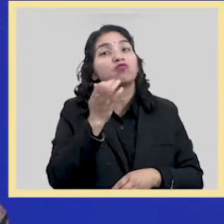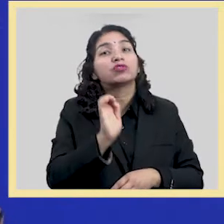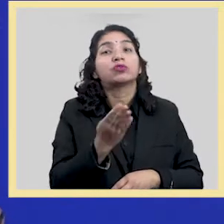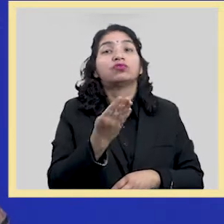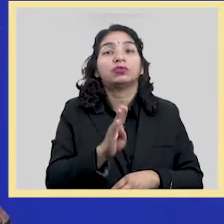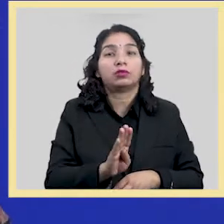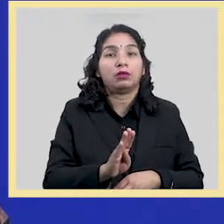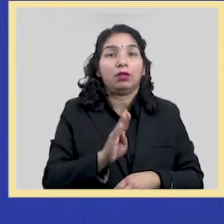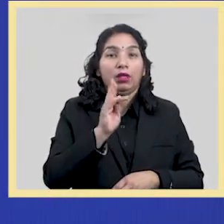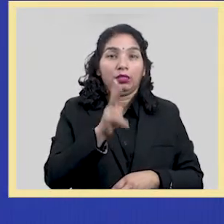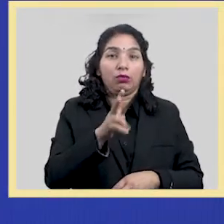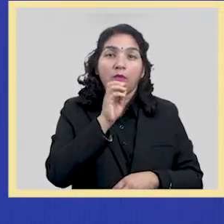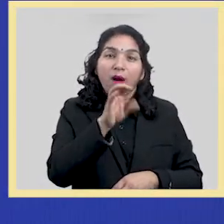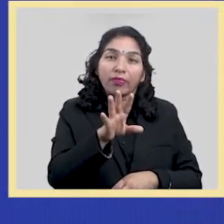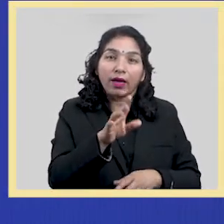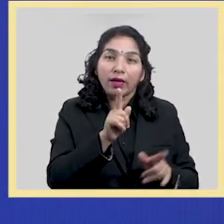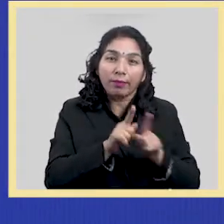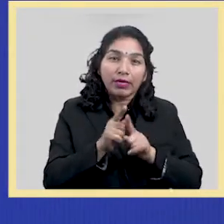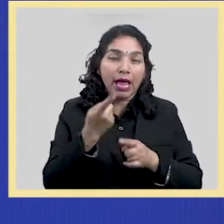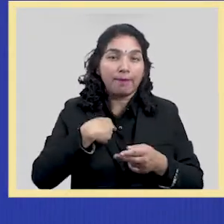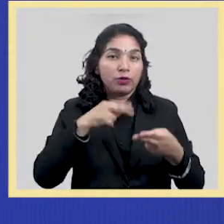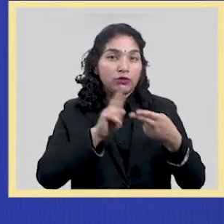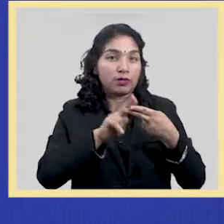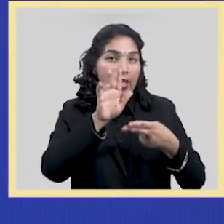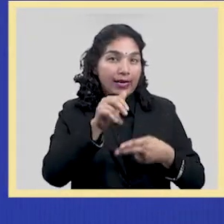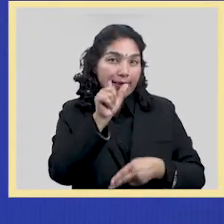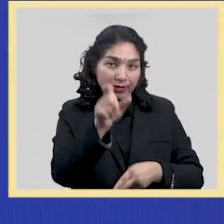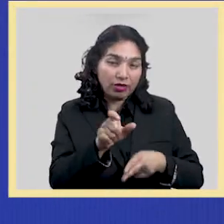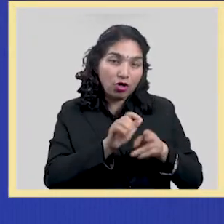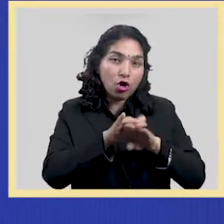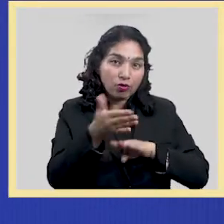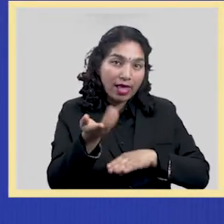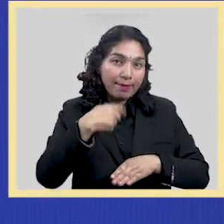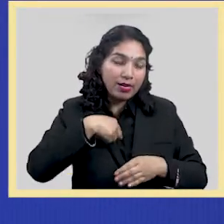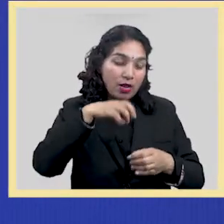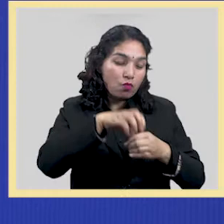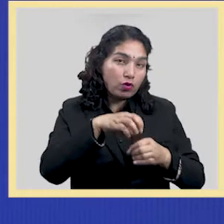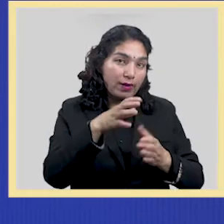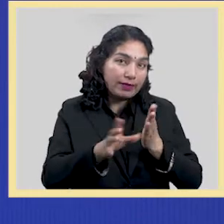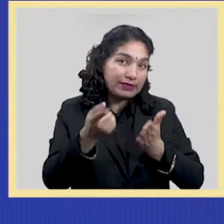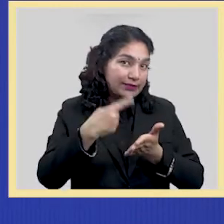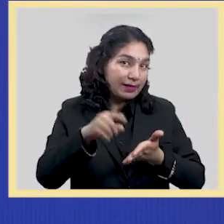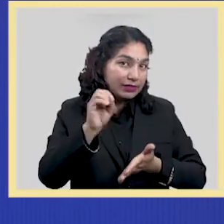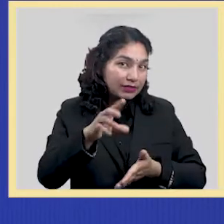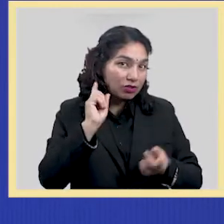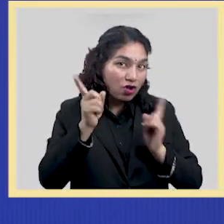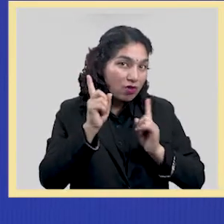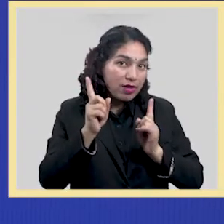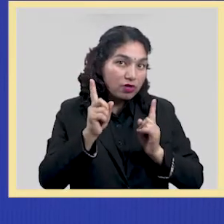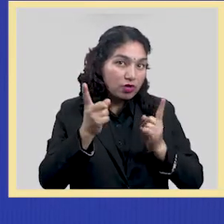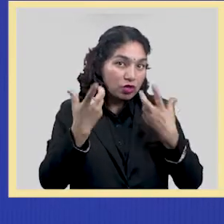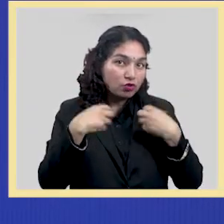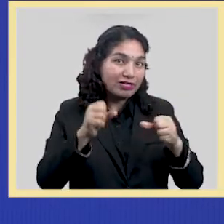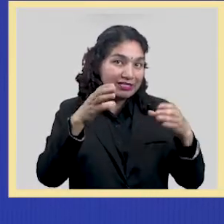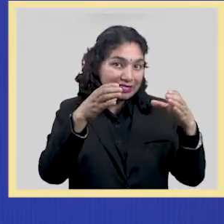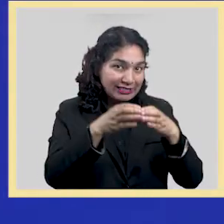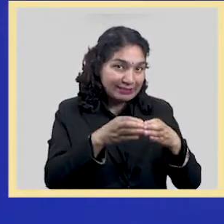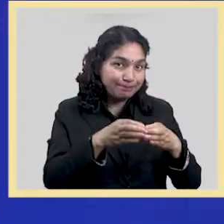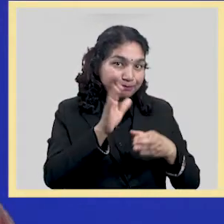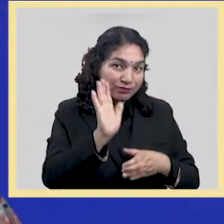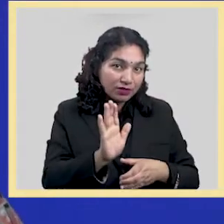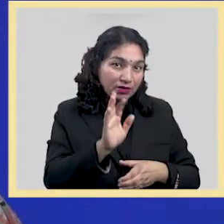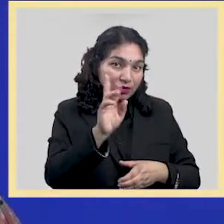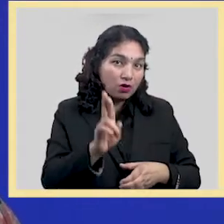तर त्यो भन्दै गर्दा पनि हाम्रो सम्पर्कमा आएका व्यक्तिहरूको लागि चाहिँ हामीले ओडाबाट सिफारिस गर्छौँ, नगरपालिकामा स्वास्थ्यको एउटा त्यो टिम